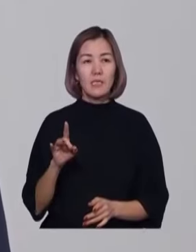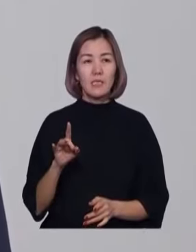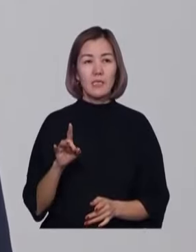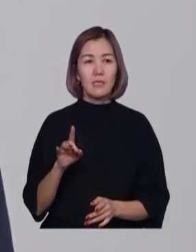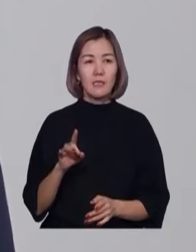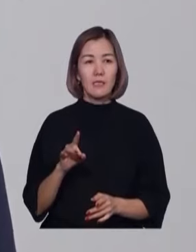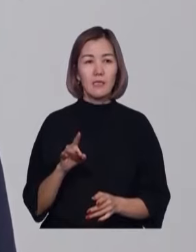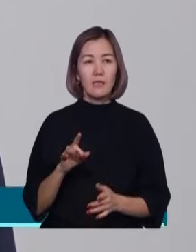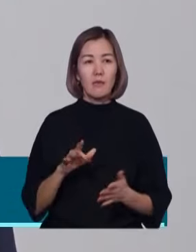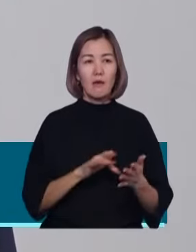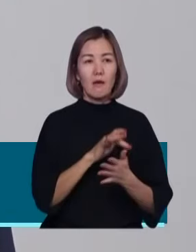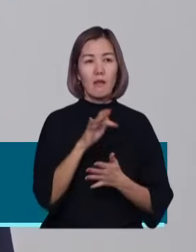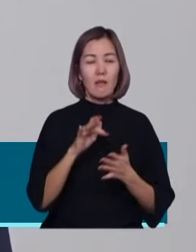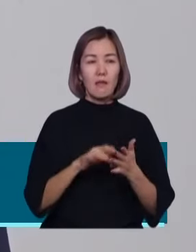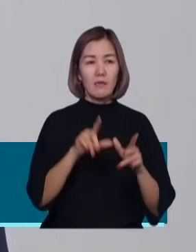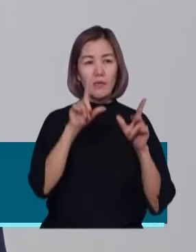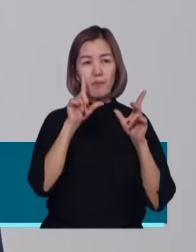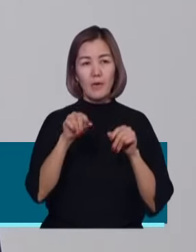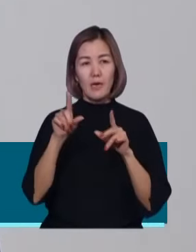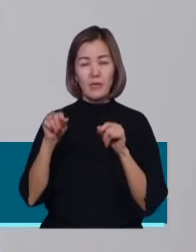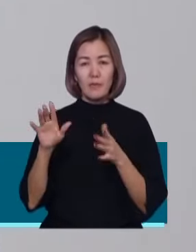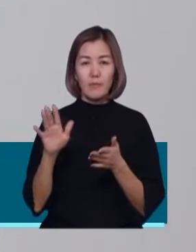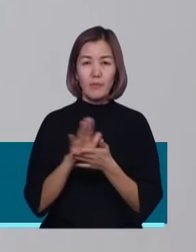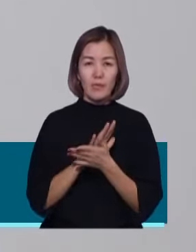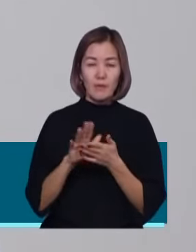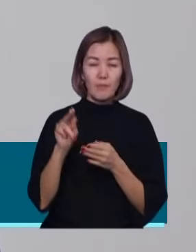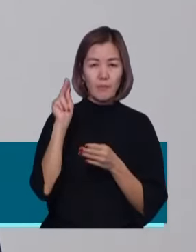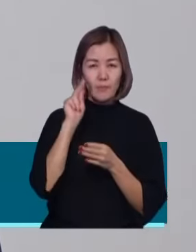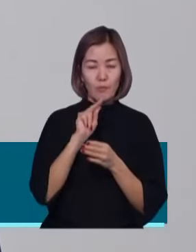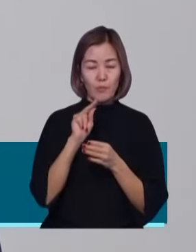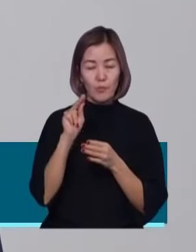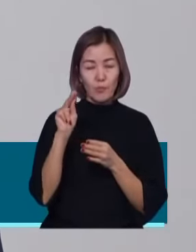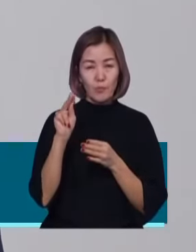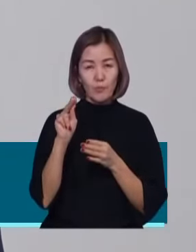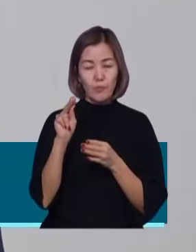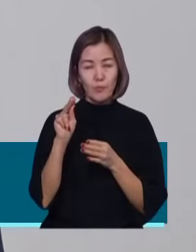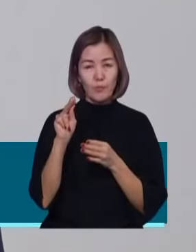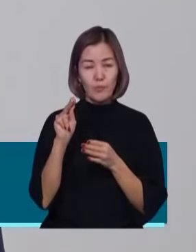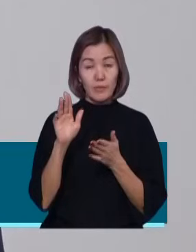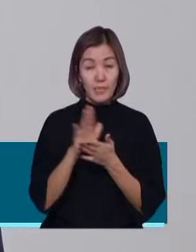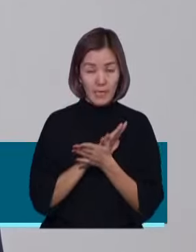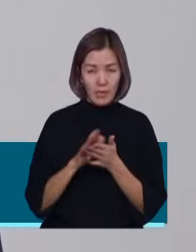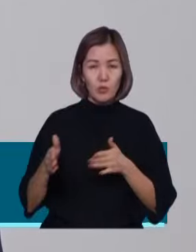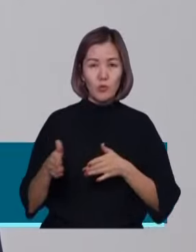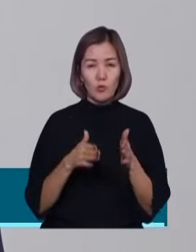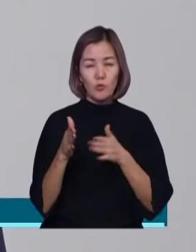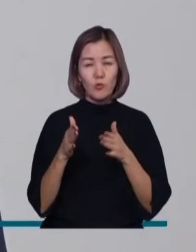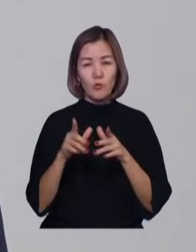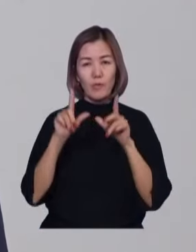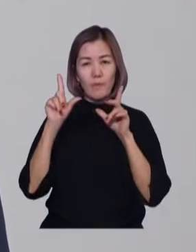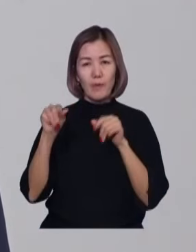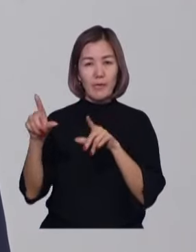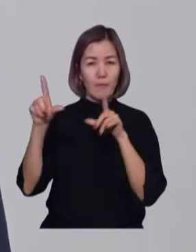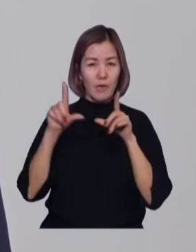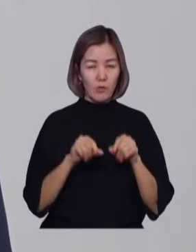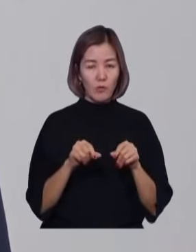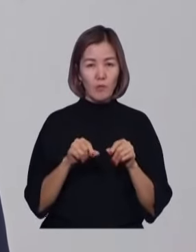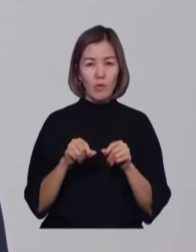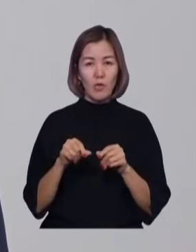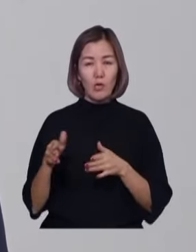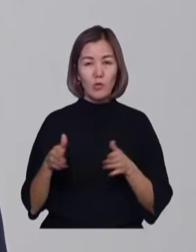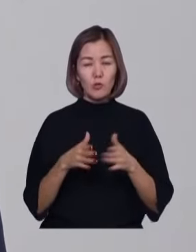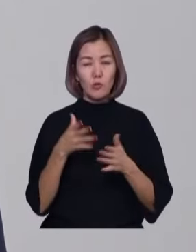Қазақстанның кезгелген қаласында егерде ем алатын болса, сол емді тегін пайдаланып барып қайтуына байланысты жол ақысын төлеу